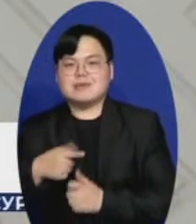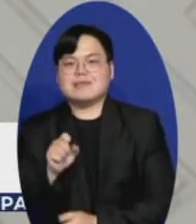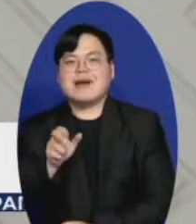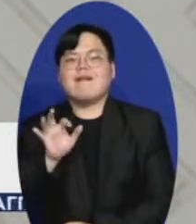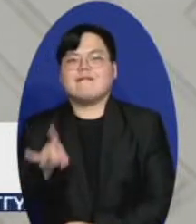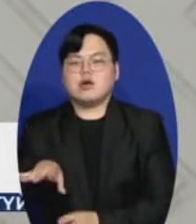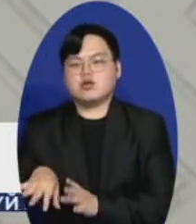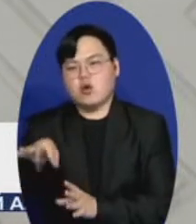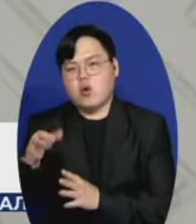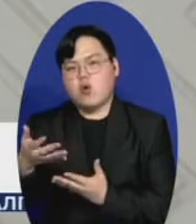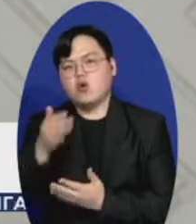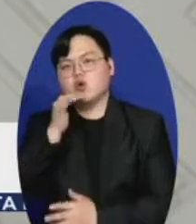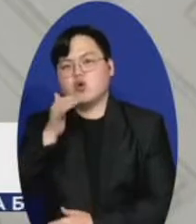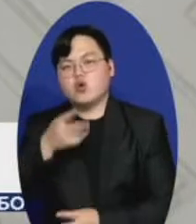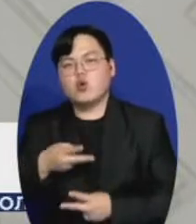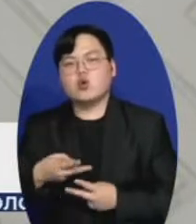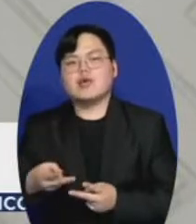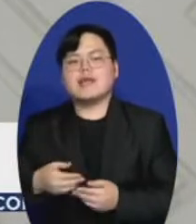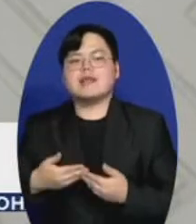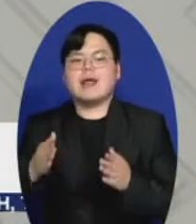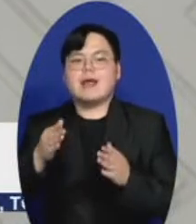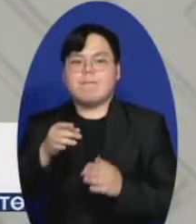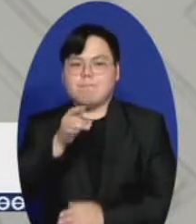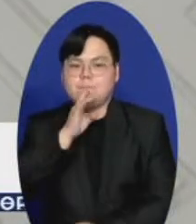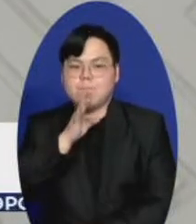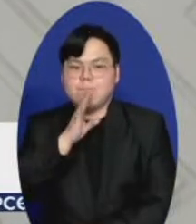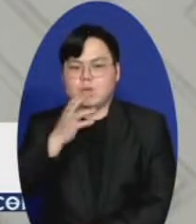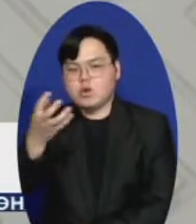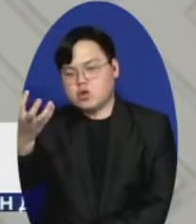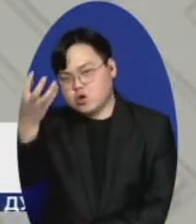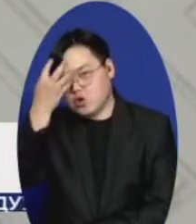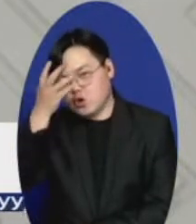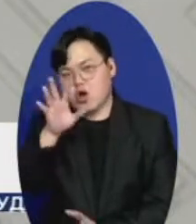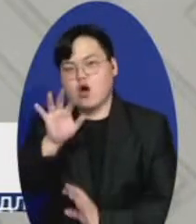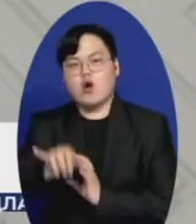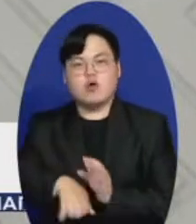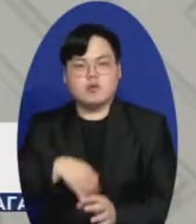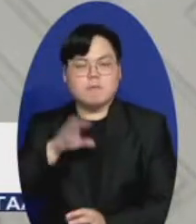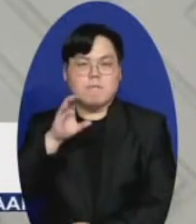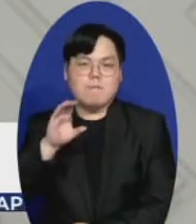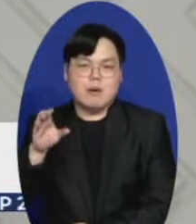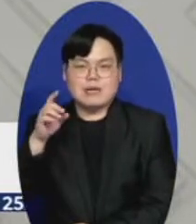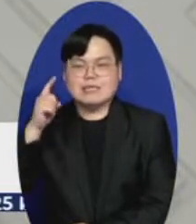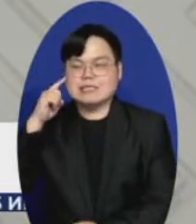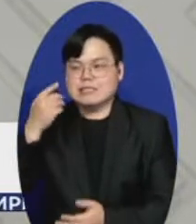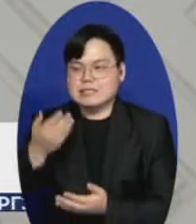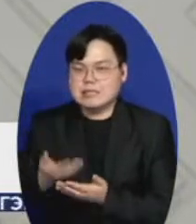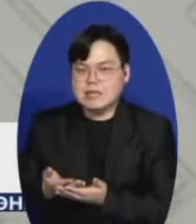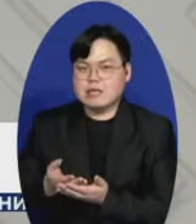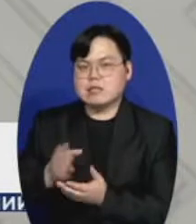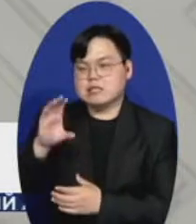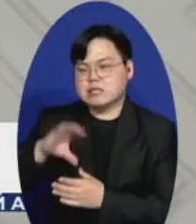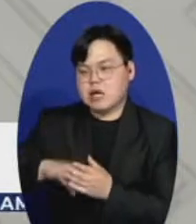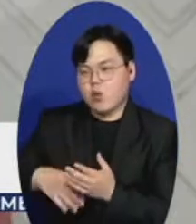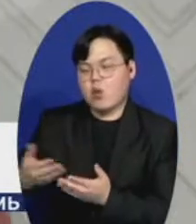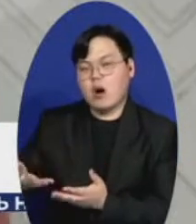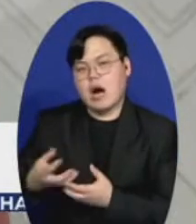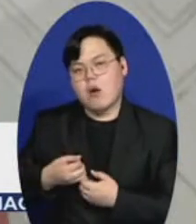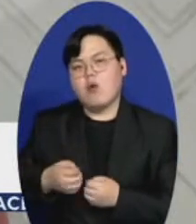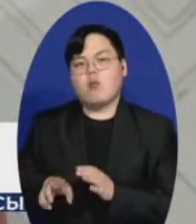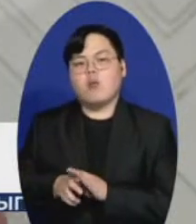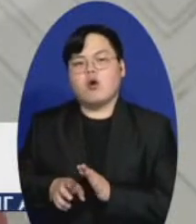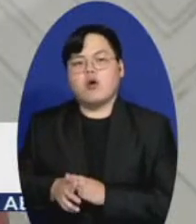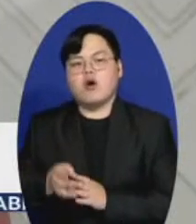загвар сонгох зэрэг зөвлөг үйлчлэгээтэй болох юм. За мөн төр болон олон улсын байгууллагуудаас санхүүжилт дэмжлэг авах боломж нь